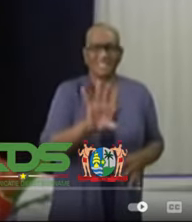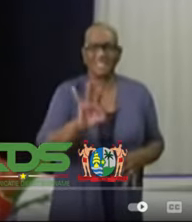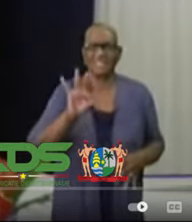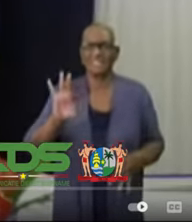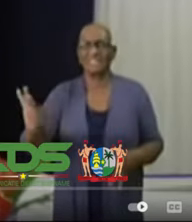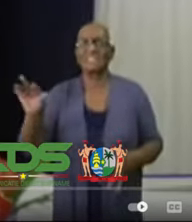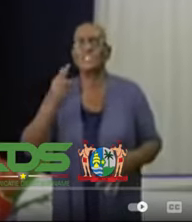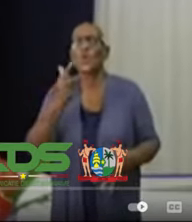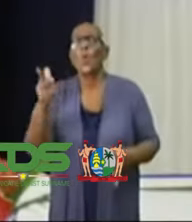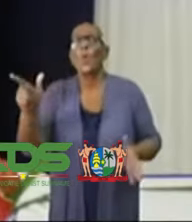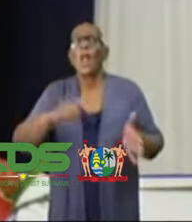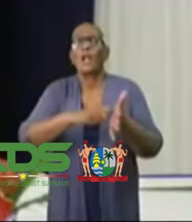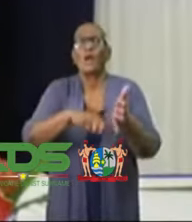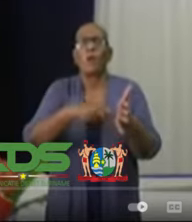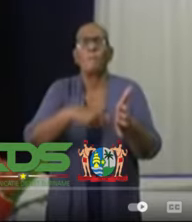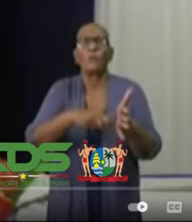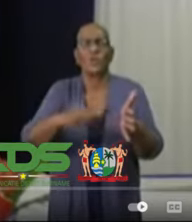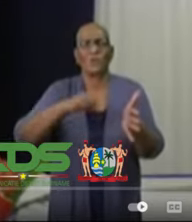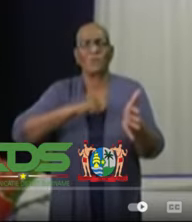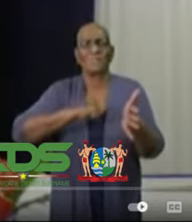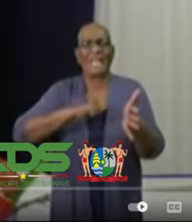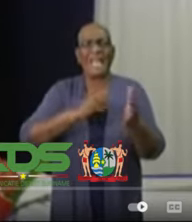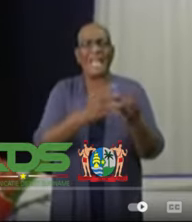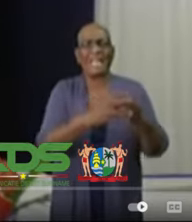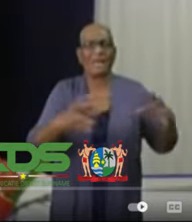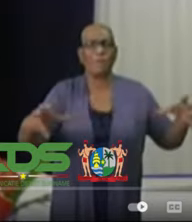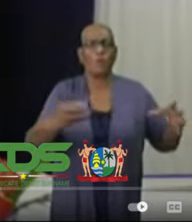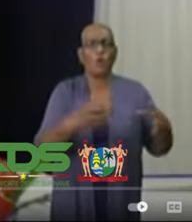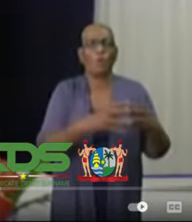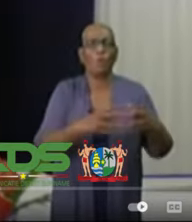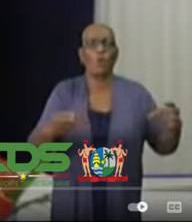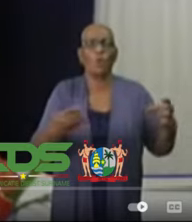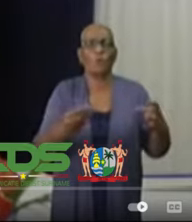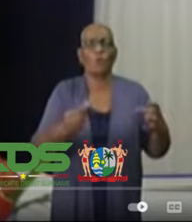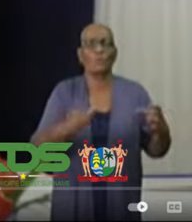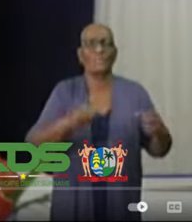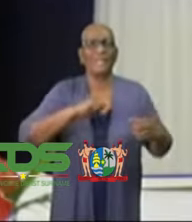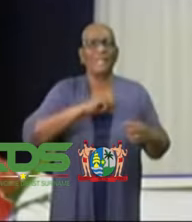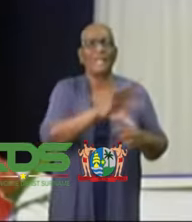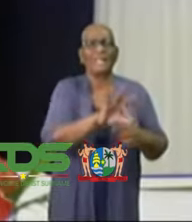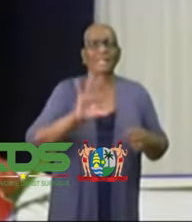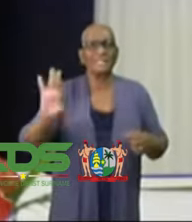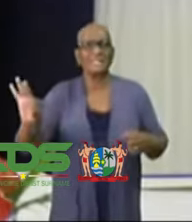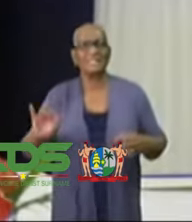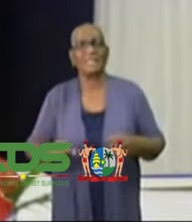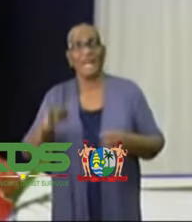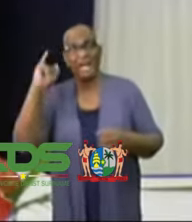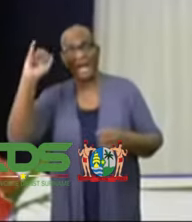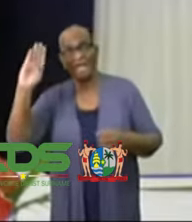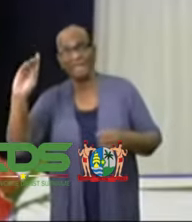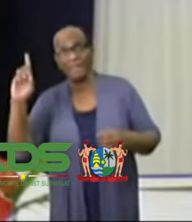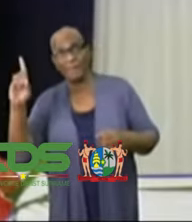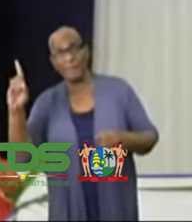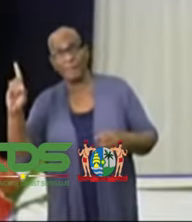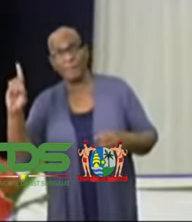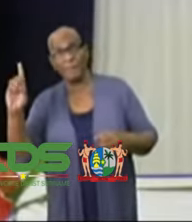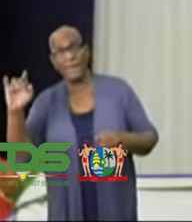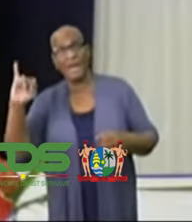met eigen begroting gaan financieren, daarna de projecten die door IDB financieren en daarna de